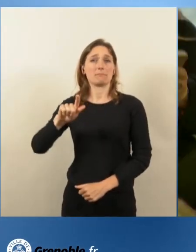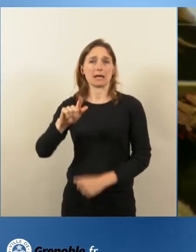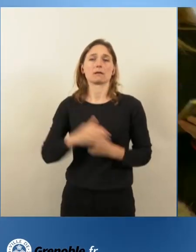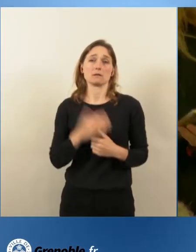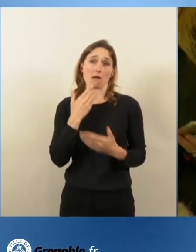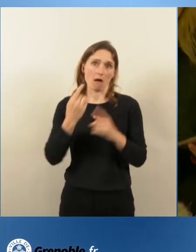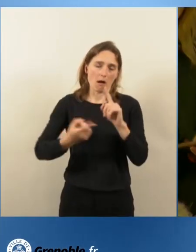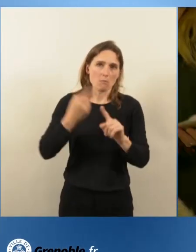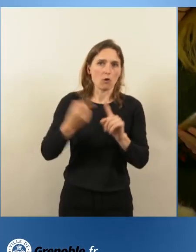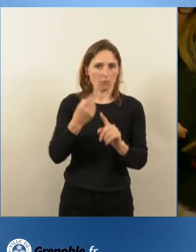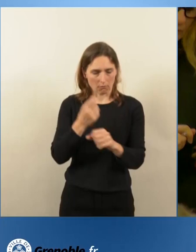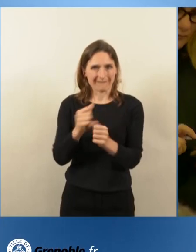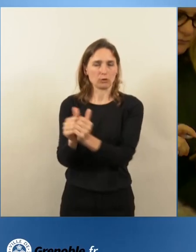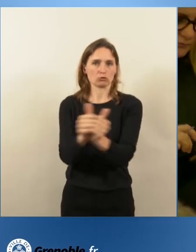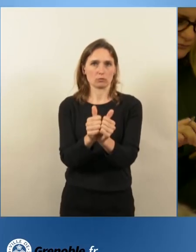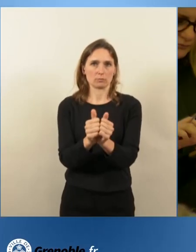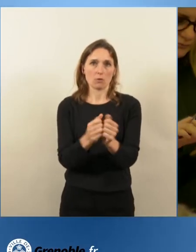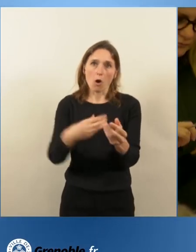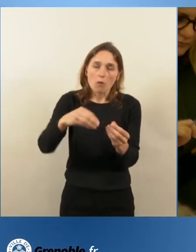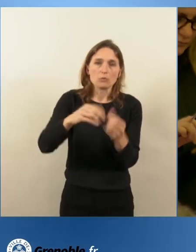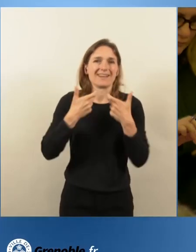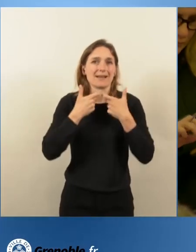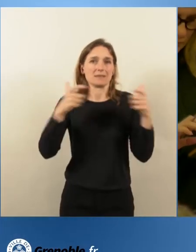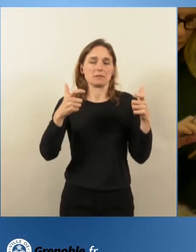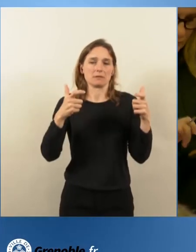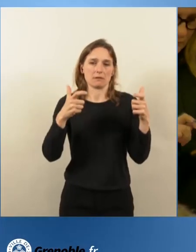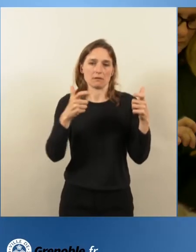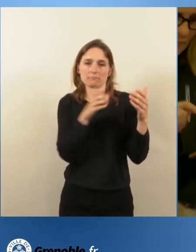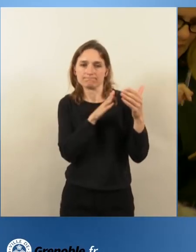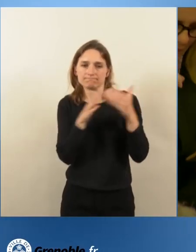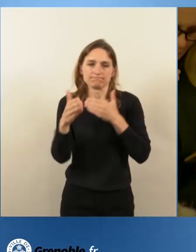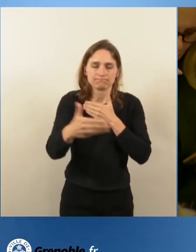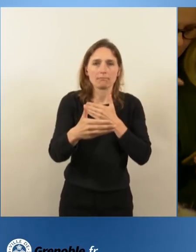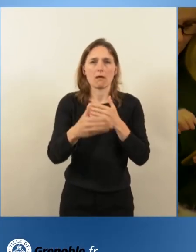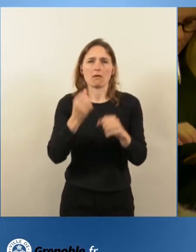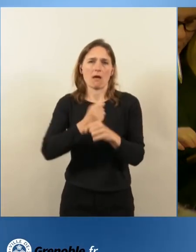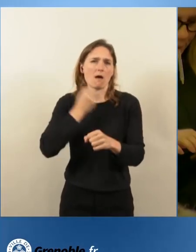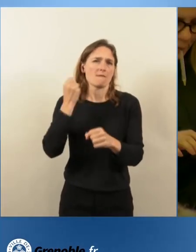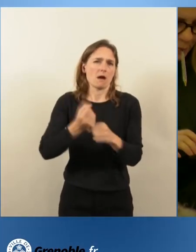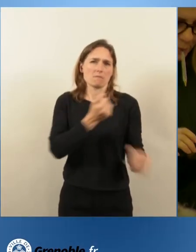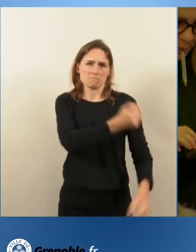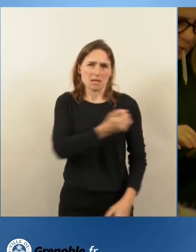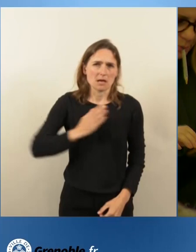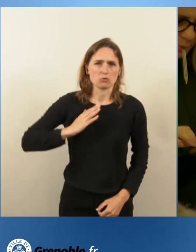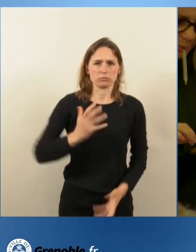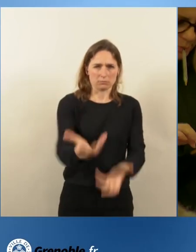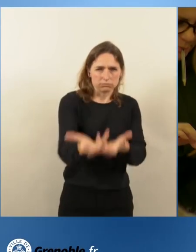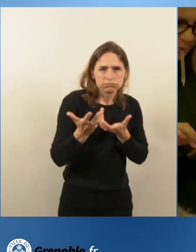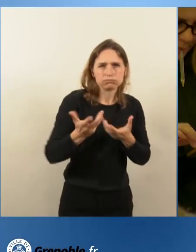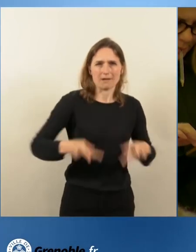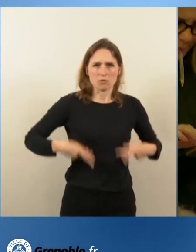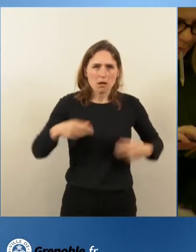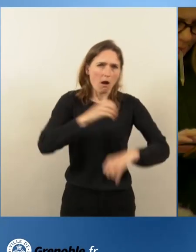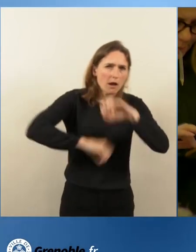et surtout que l'accès est lié à un long travail de médiation souvent de longs parcours personnel dans les différentes offres culturelles